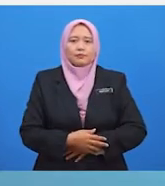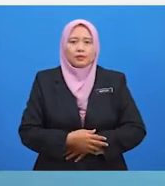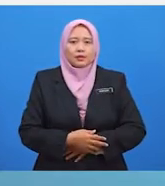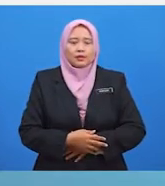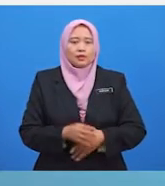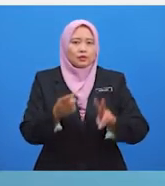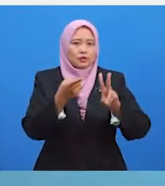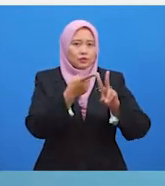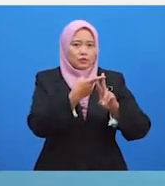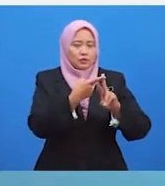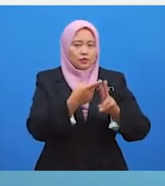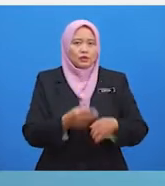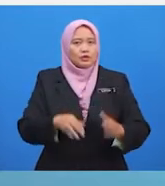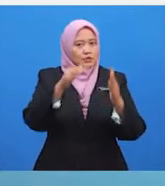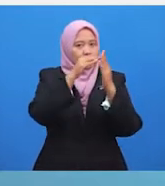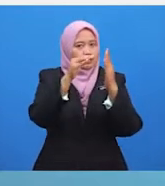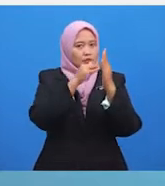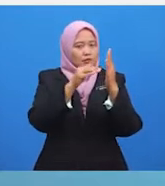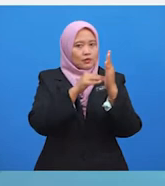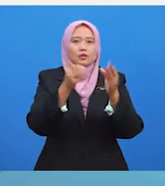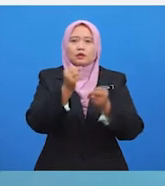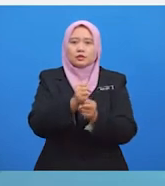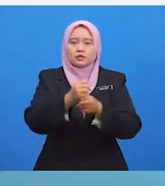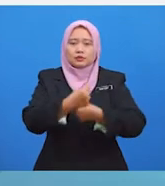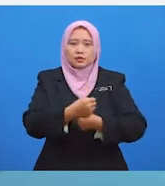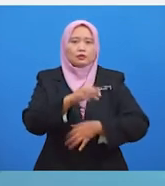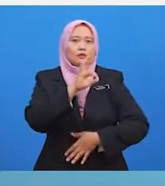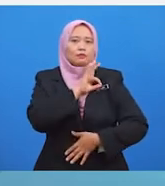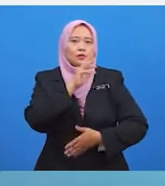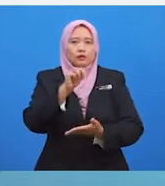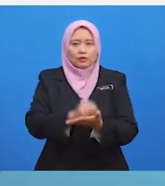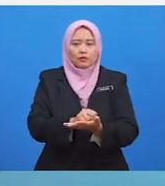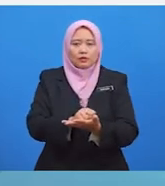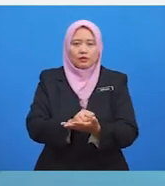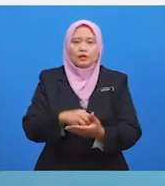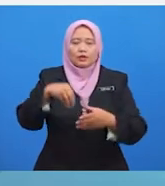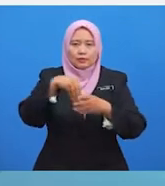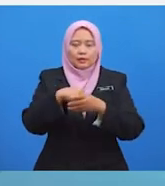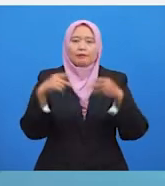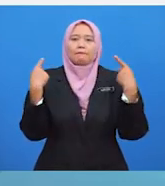Kedua, menyenaraikan saiz button badge yang terdapat di pasaran.